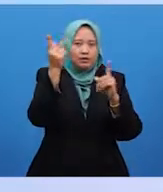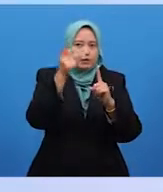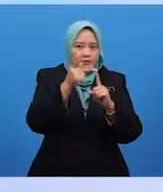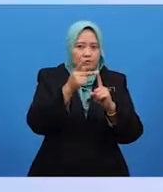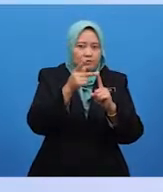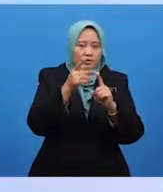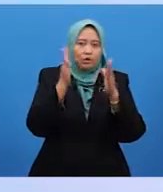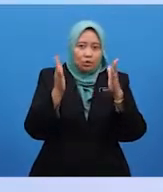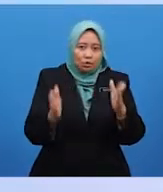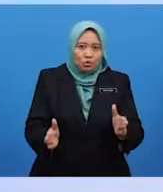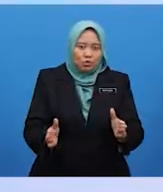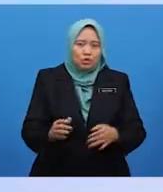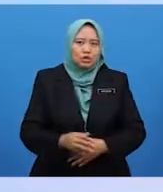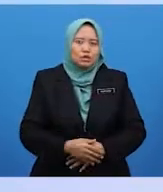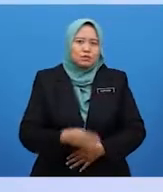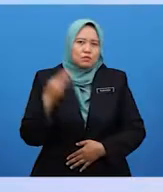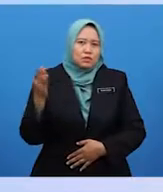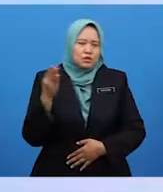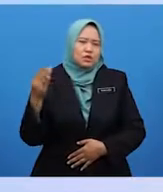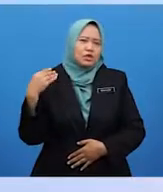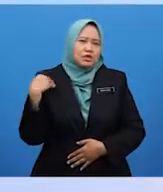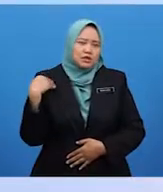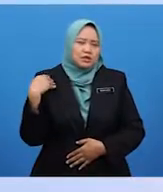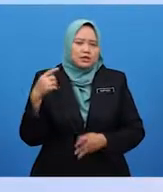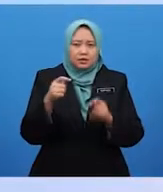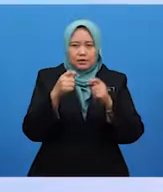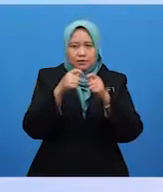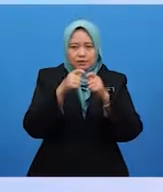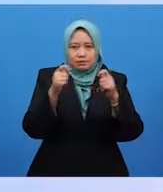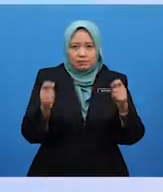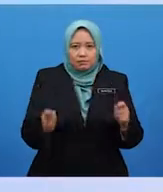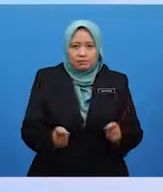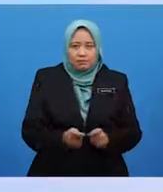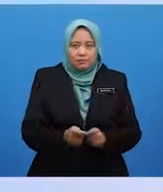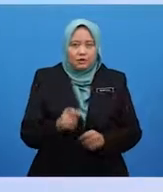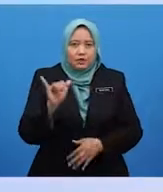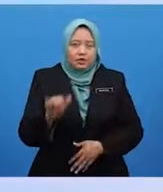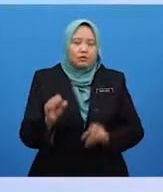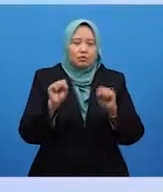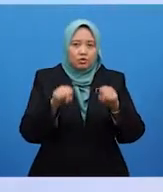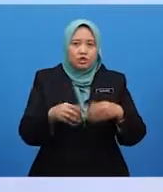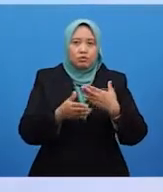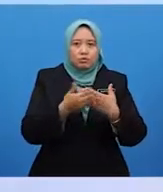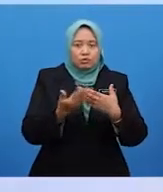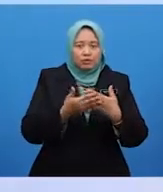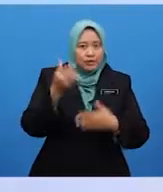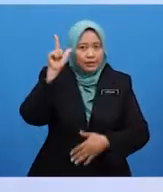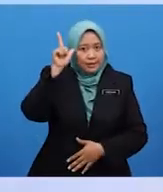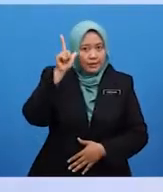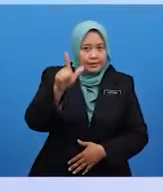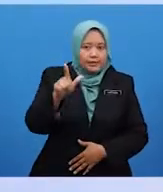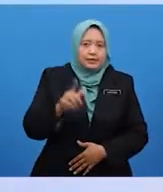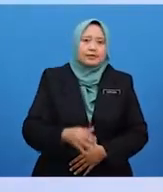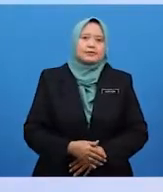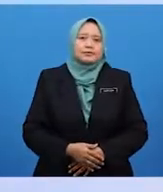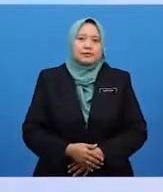galeri atau tempat yang sesuai atau mudah dilihat audiens. Contohnya di tempat awam seperti di taman atau laman